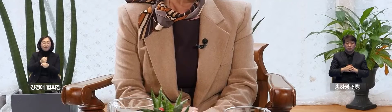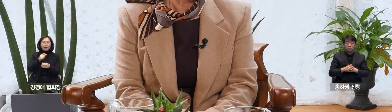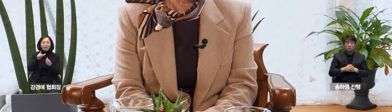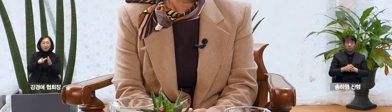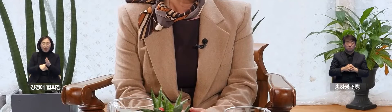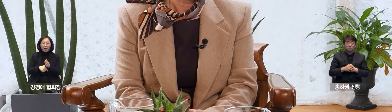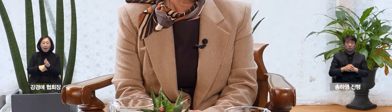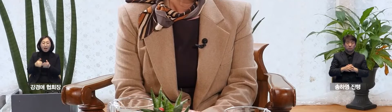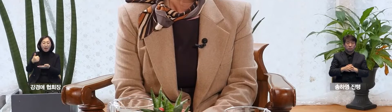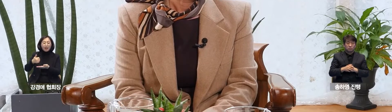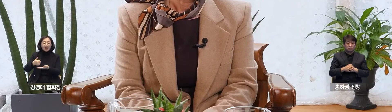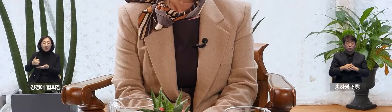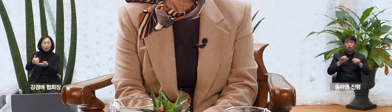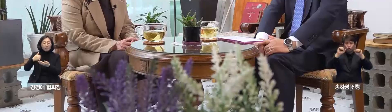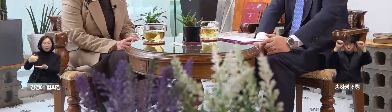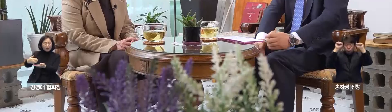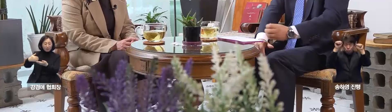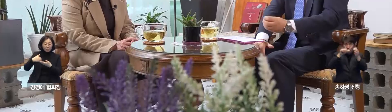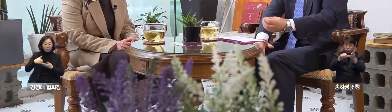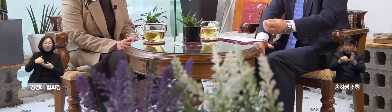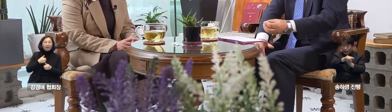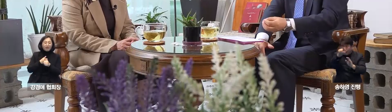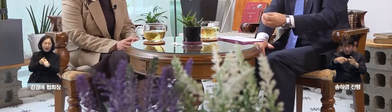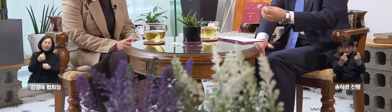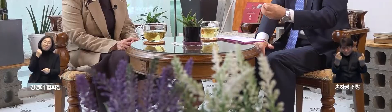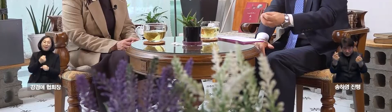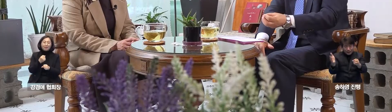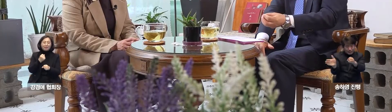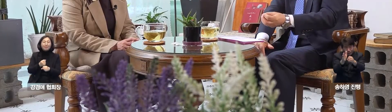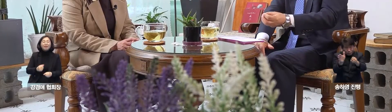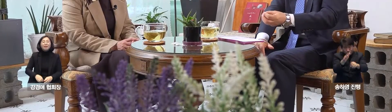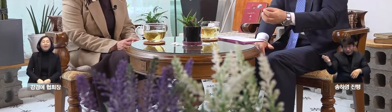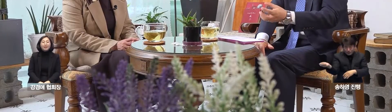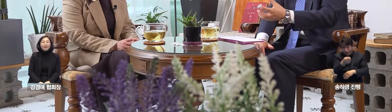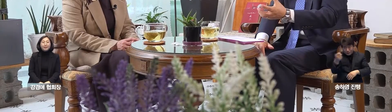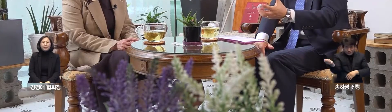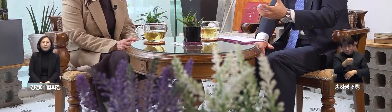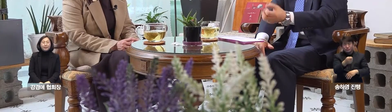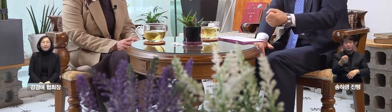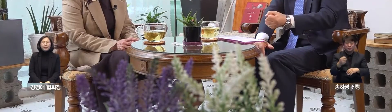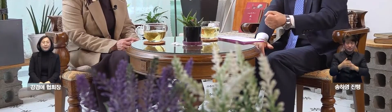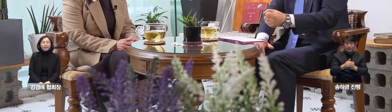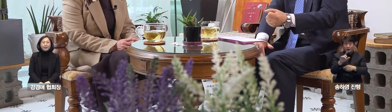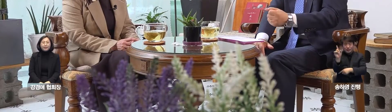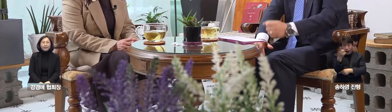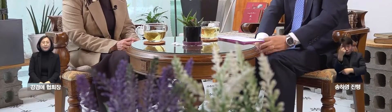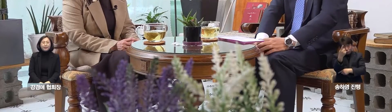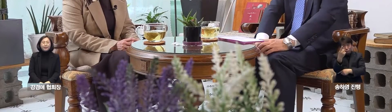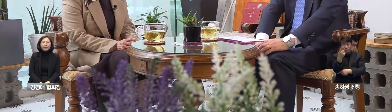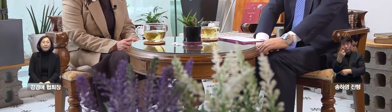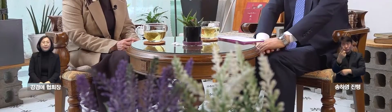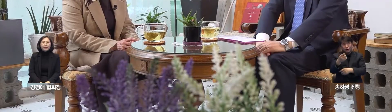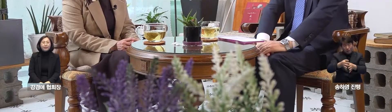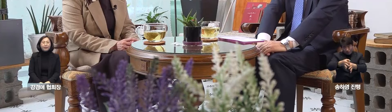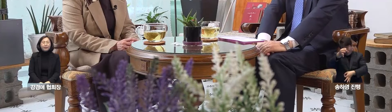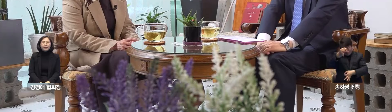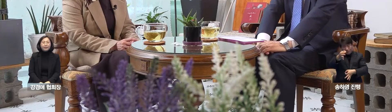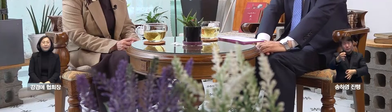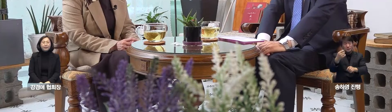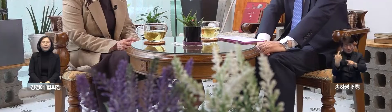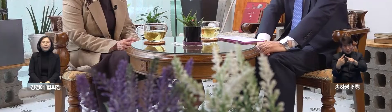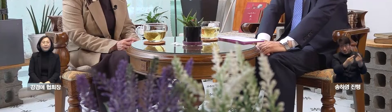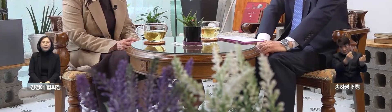보완해서 모든 운동기구가 다 같을 거예요. 뭐 탁구채도 그렇고 테니스채도 그렇고 야구 뭐 배터도